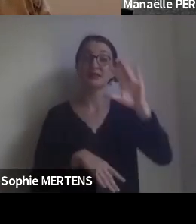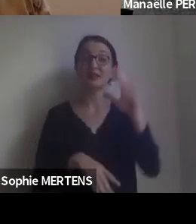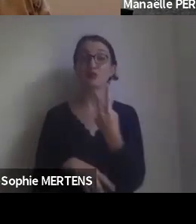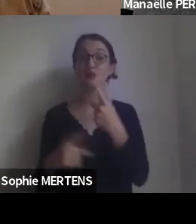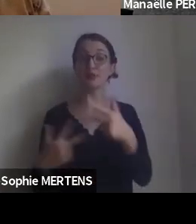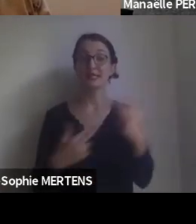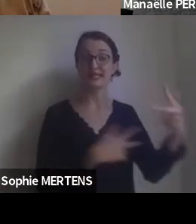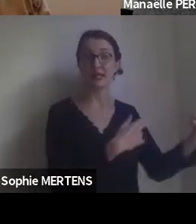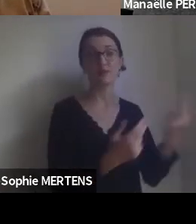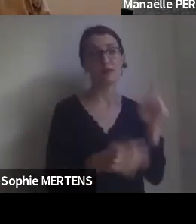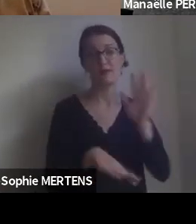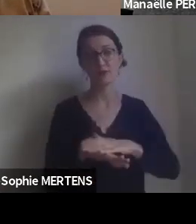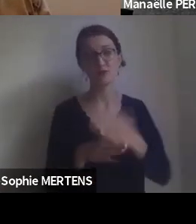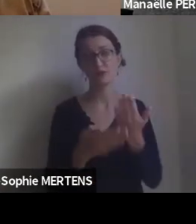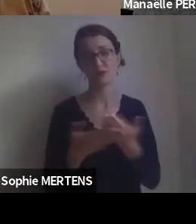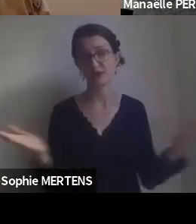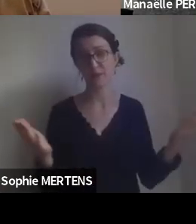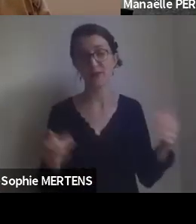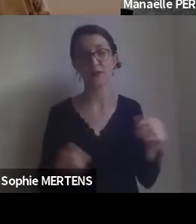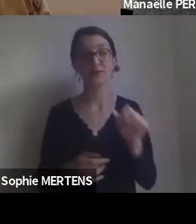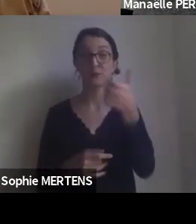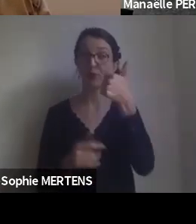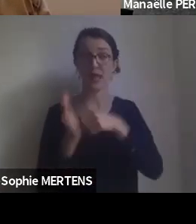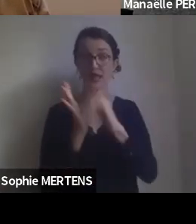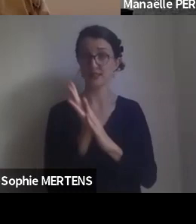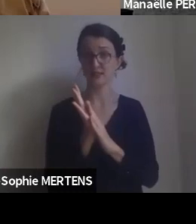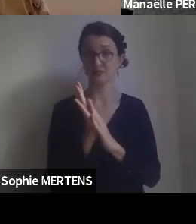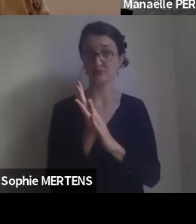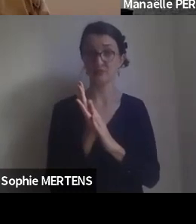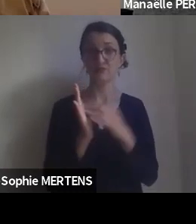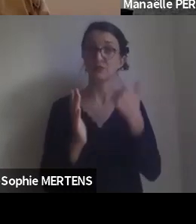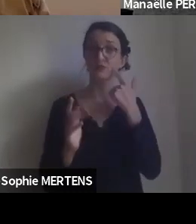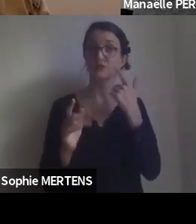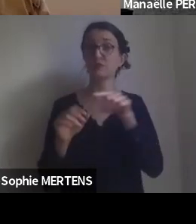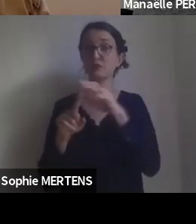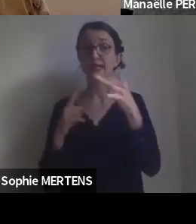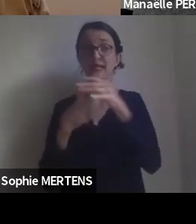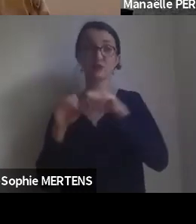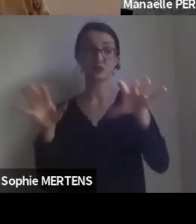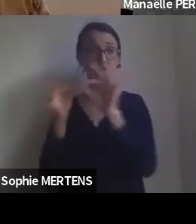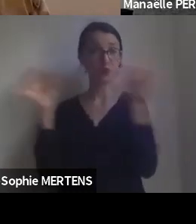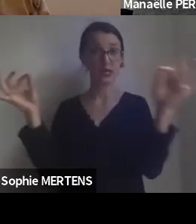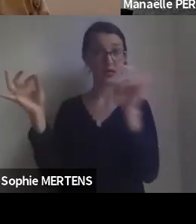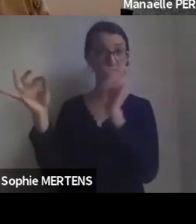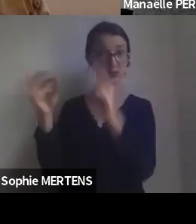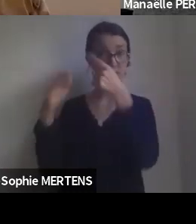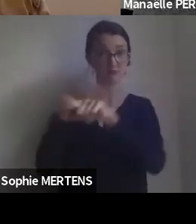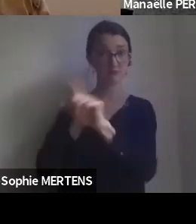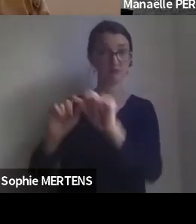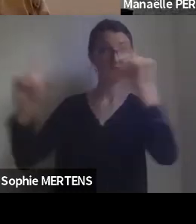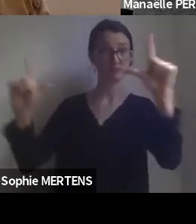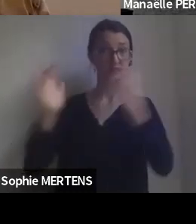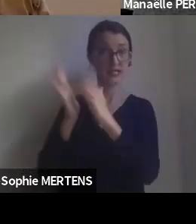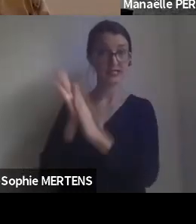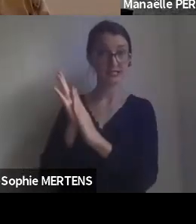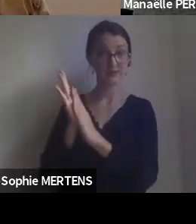vous suffit, dans un premier temps, de vous inscrire via le lien qu'on publie sur les réseaux sociaux. Et une fois que vous êtes inscrit, on vous envoie